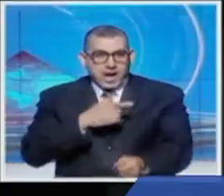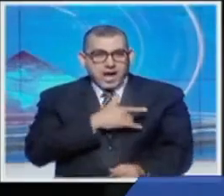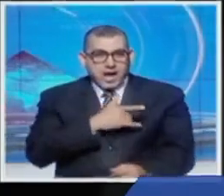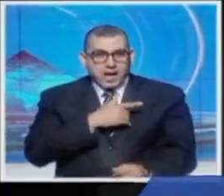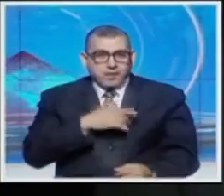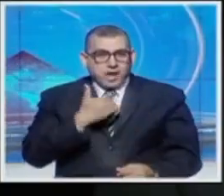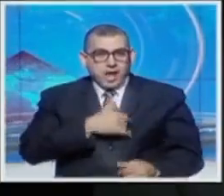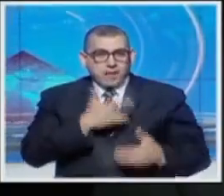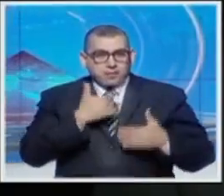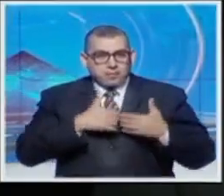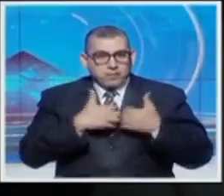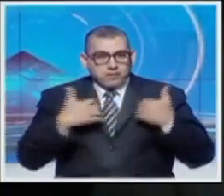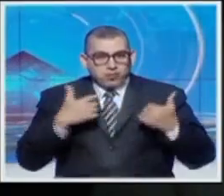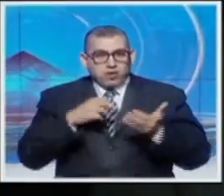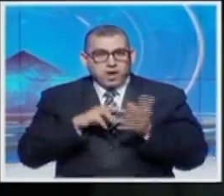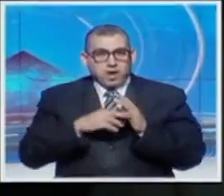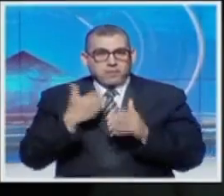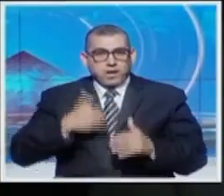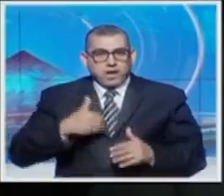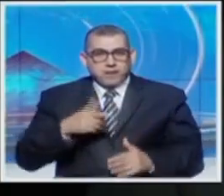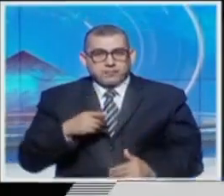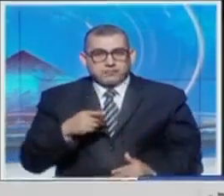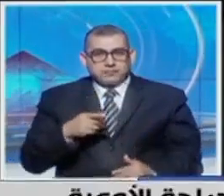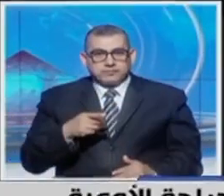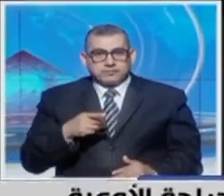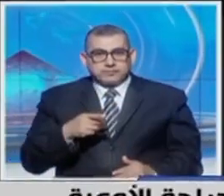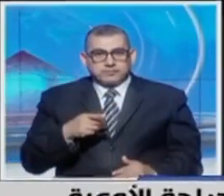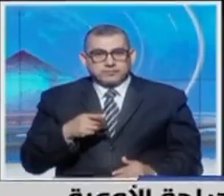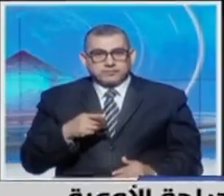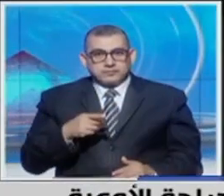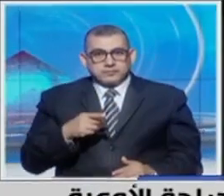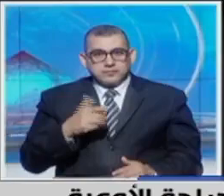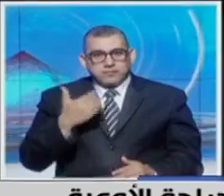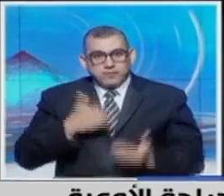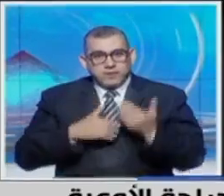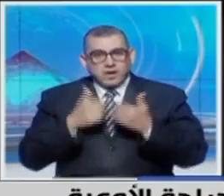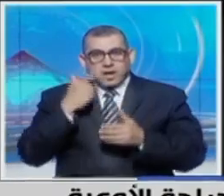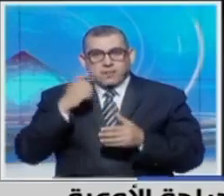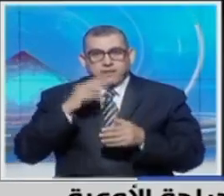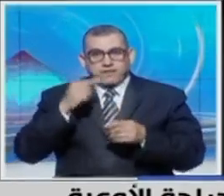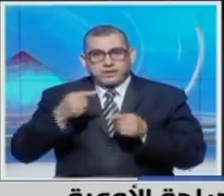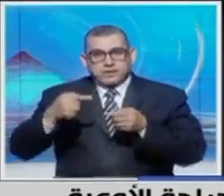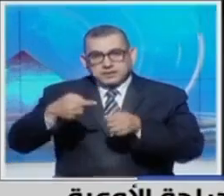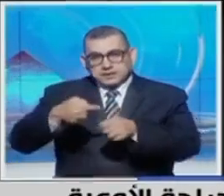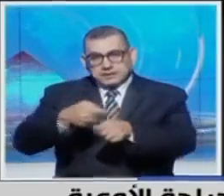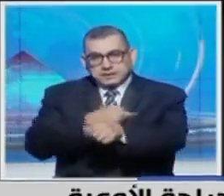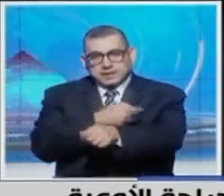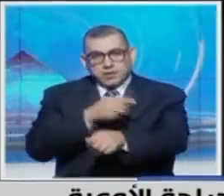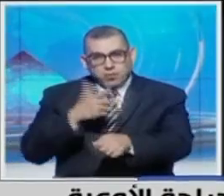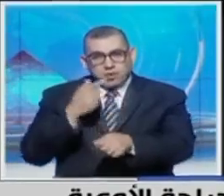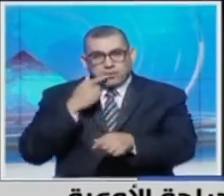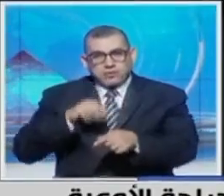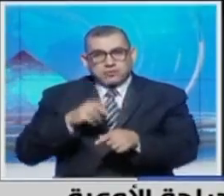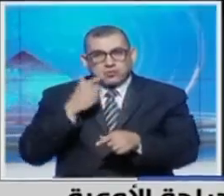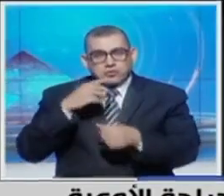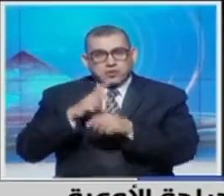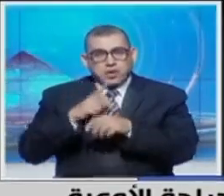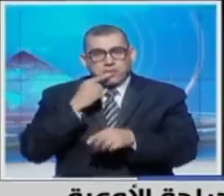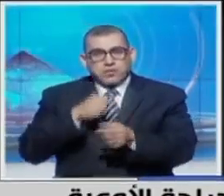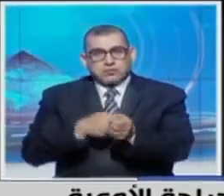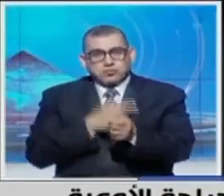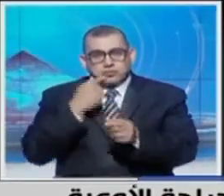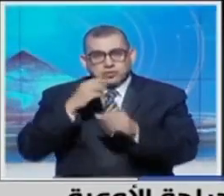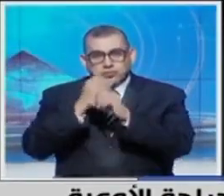المفتوحة أو جراحات التي تحدث بالأسطرة بما فيها جراحات شرايين الأورطة